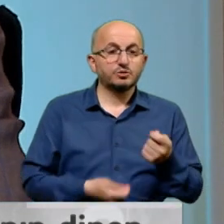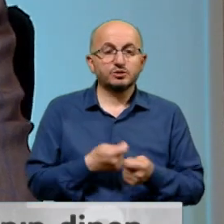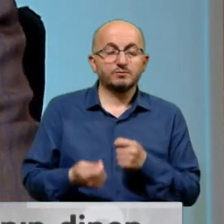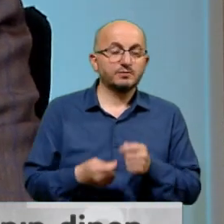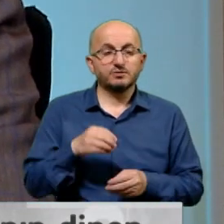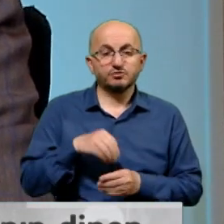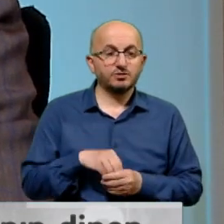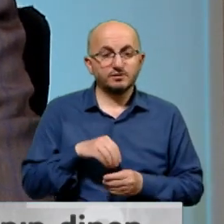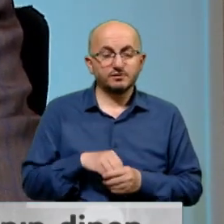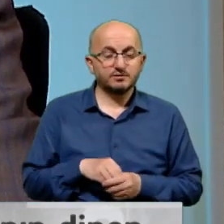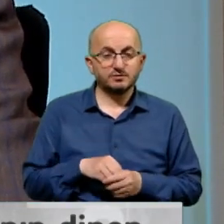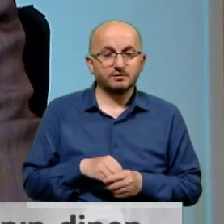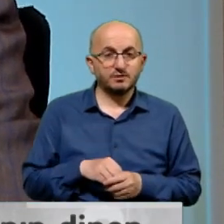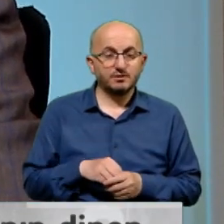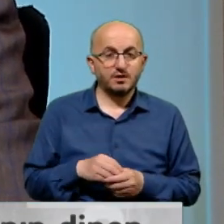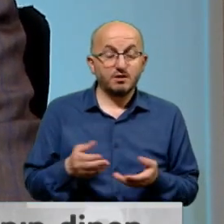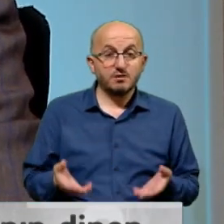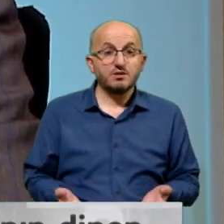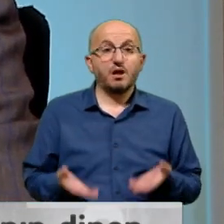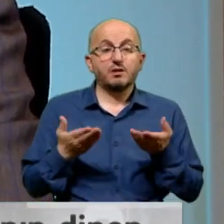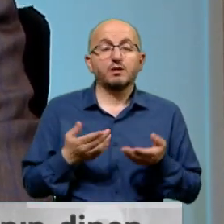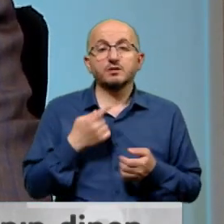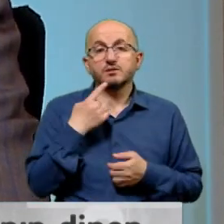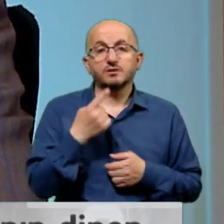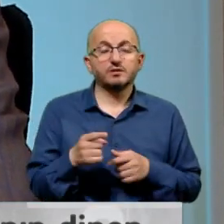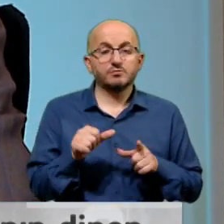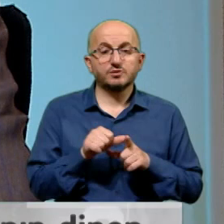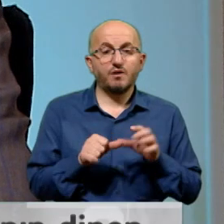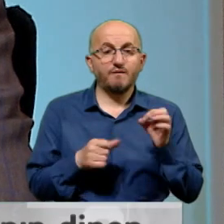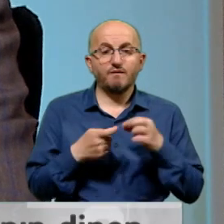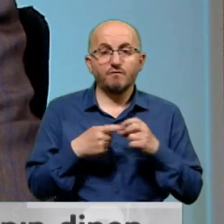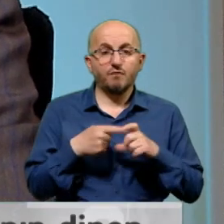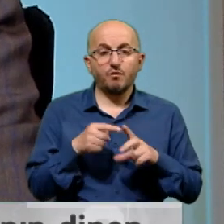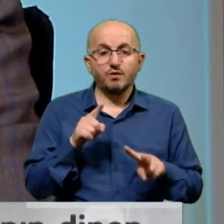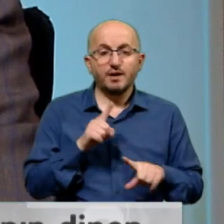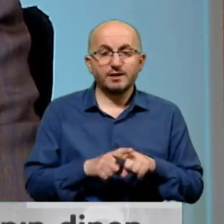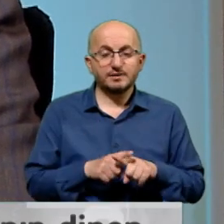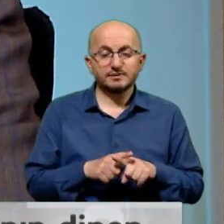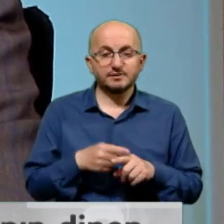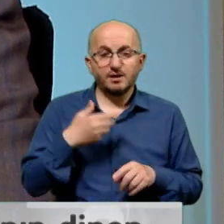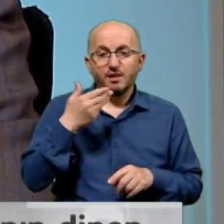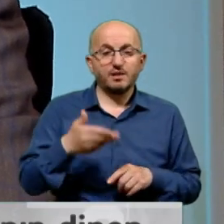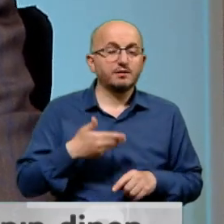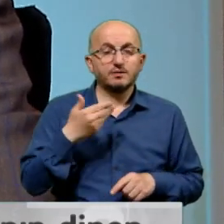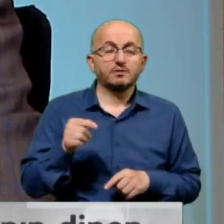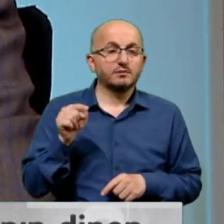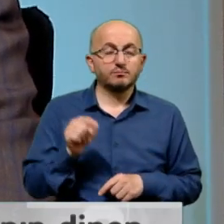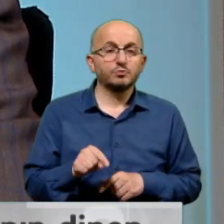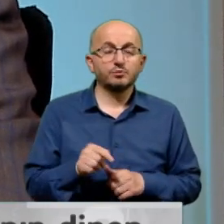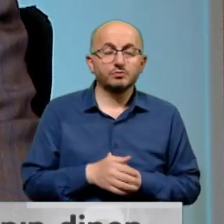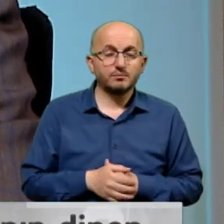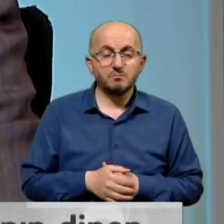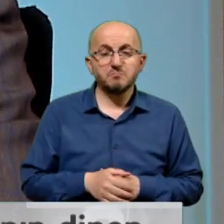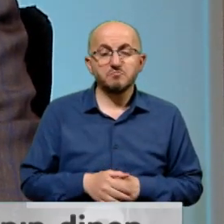içerisinde kaldıraç dediğimiz Forex sistemi de anlatılır bu zaten